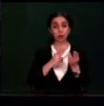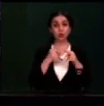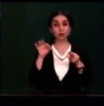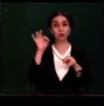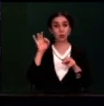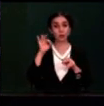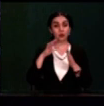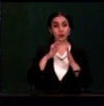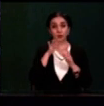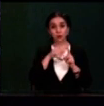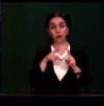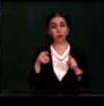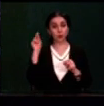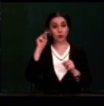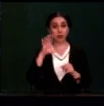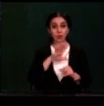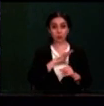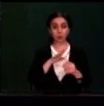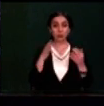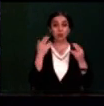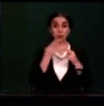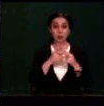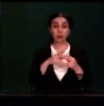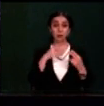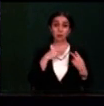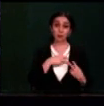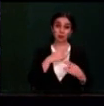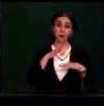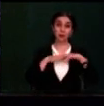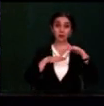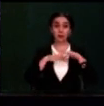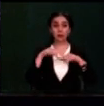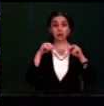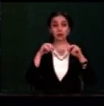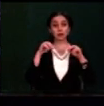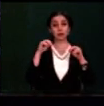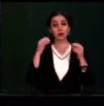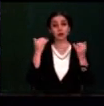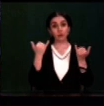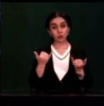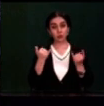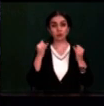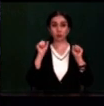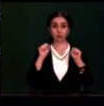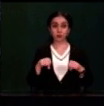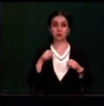o'rganib oldik. Demak, uni biz o'qish jarayonida, mehnat faoliyatida, kundalik hayotda qo'llay